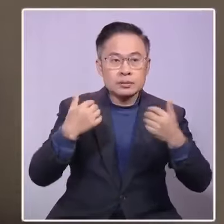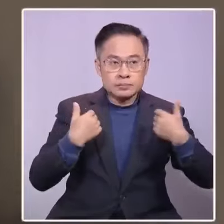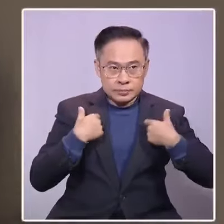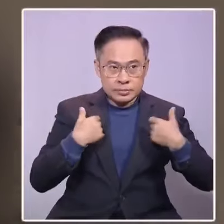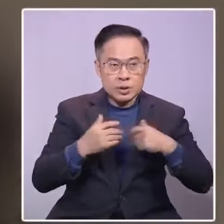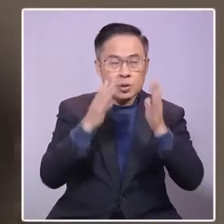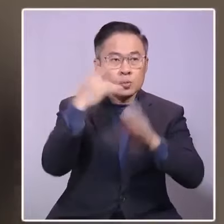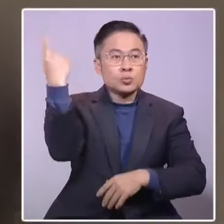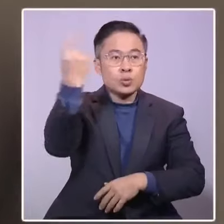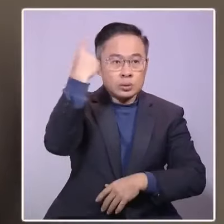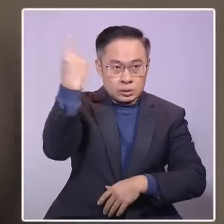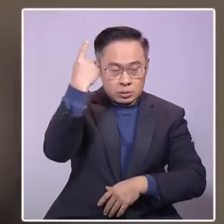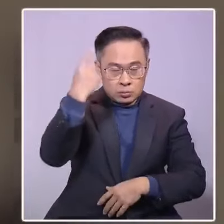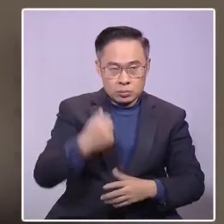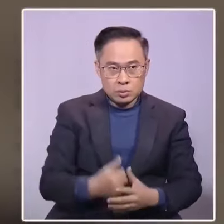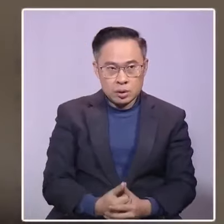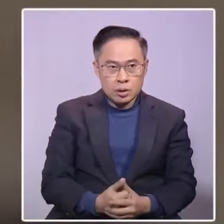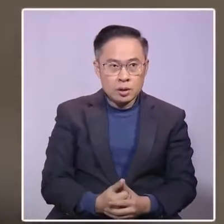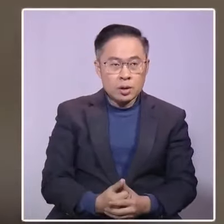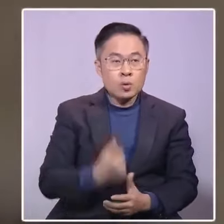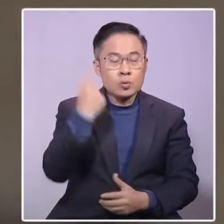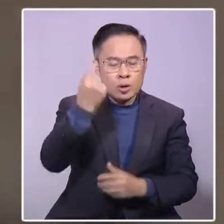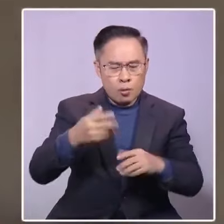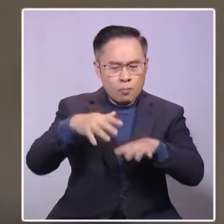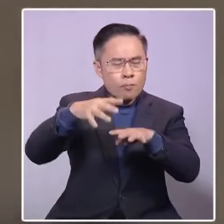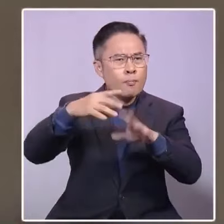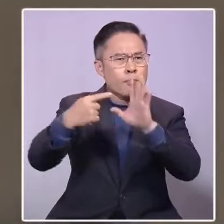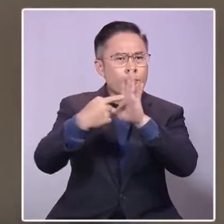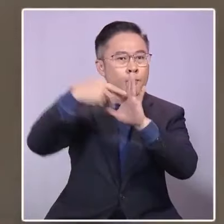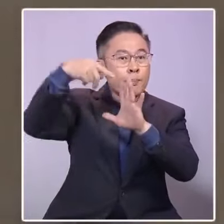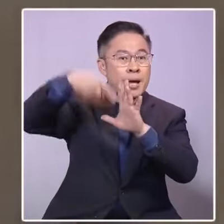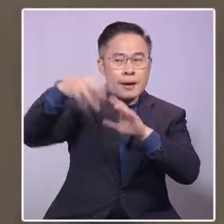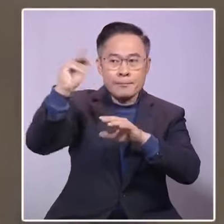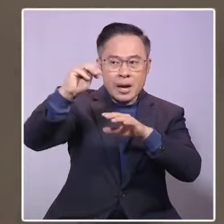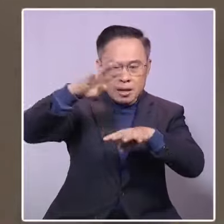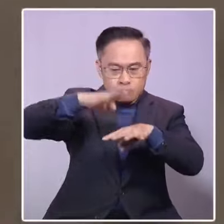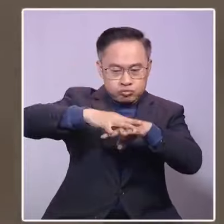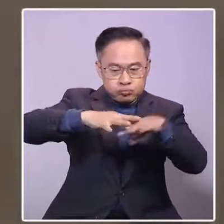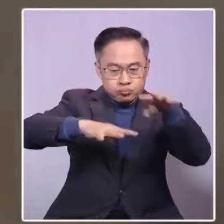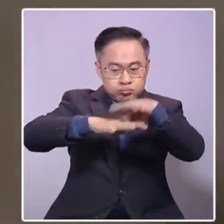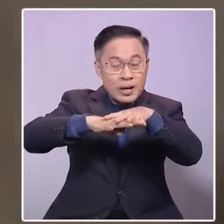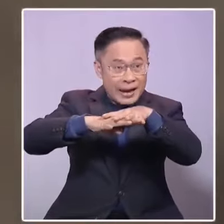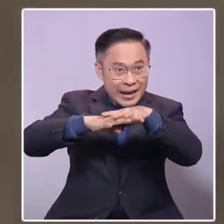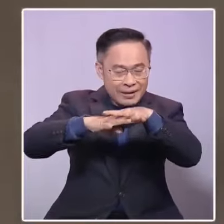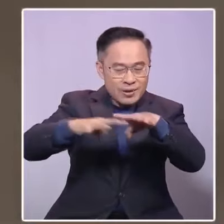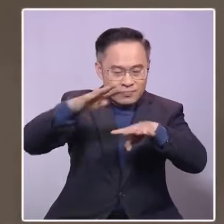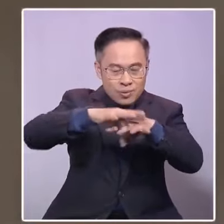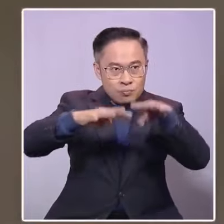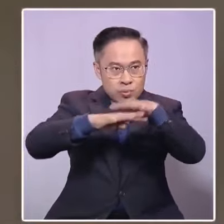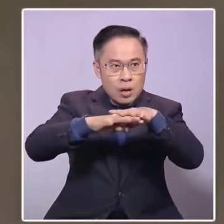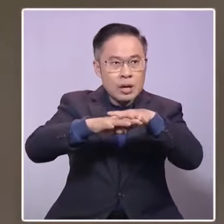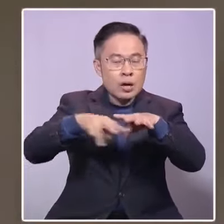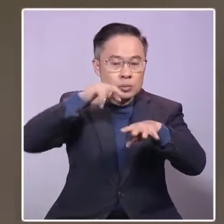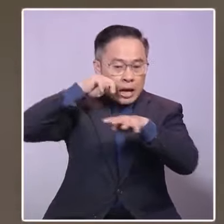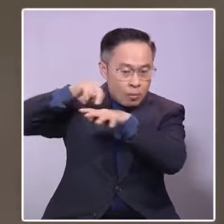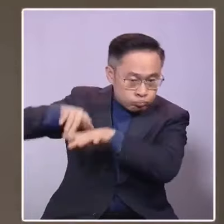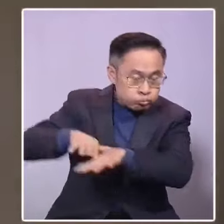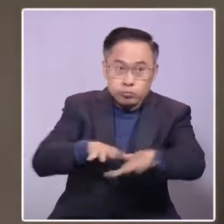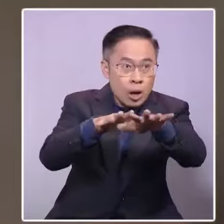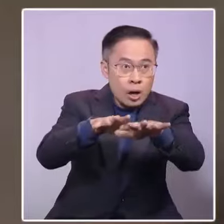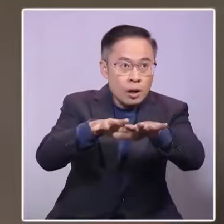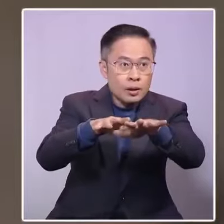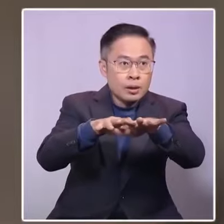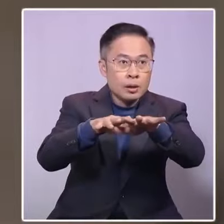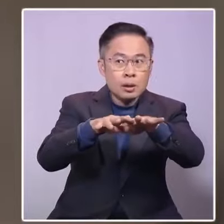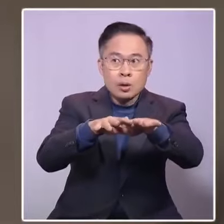มีนักท่องเที่ยวครับไปเล่นแพครับไปล่องแพแล้วปรากฏว่าอยู่ๆมันเกิดน้ำป่าไหลหลากลง